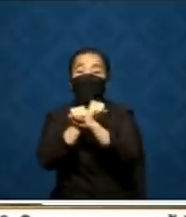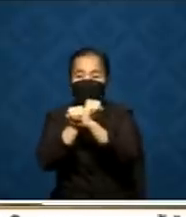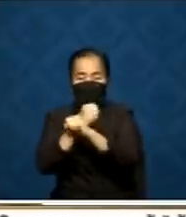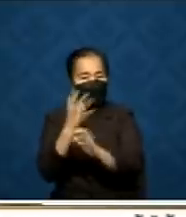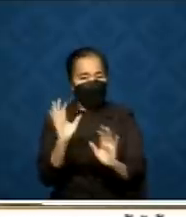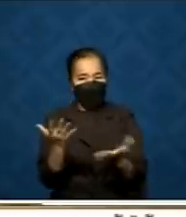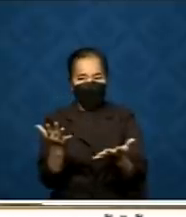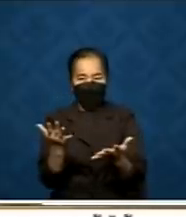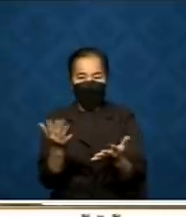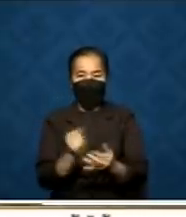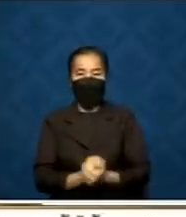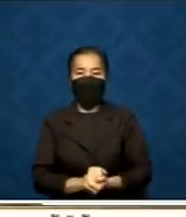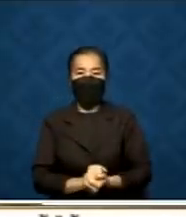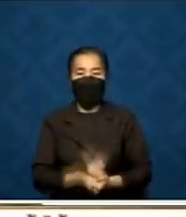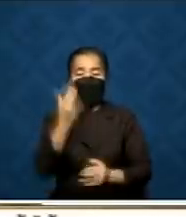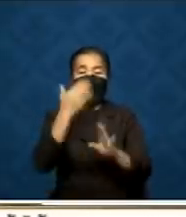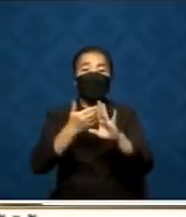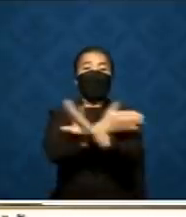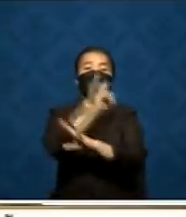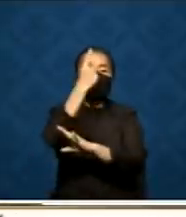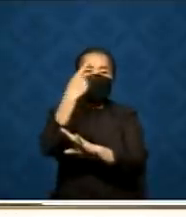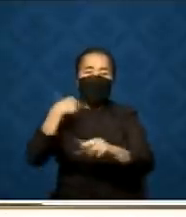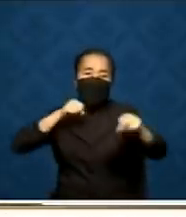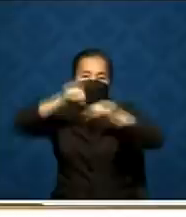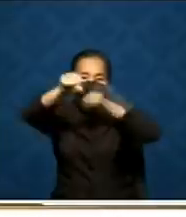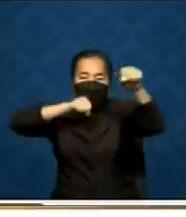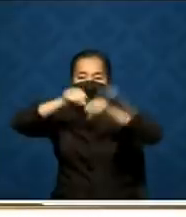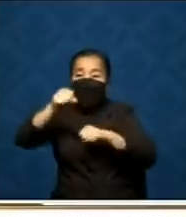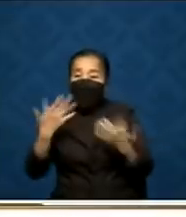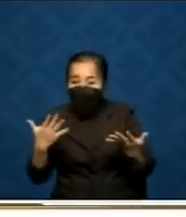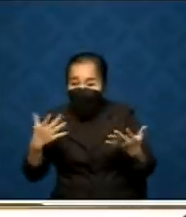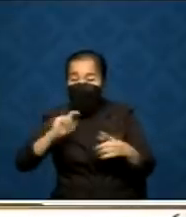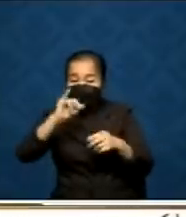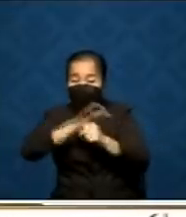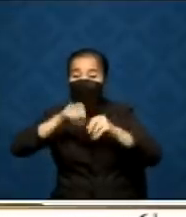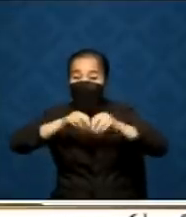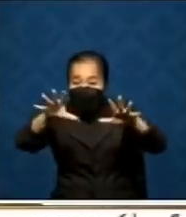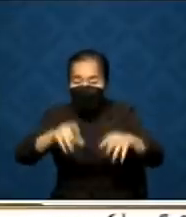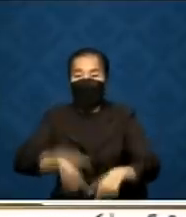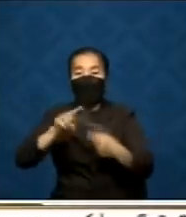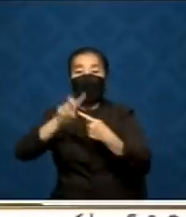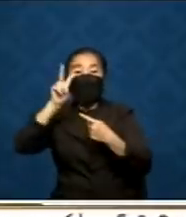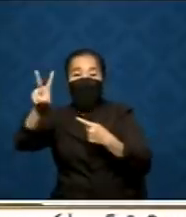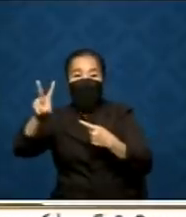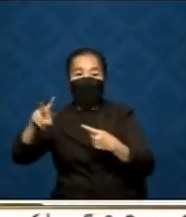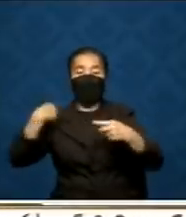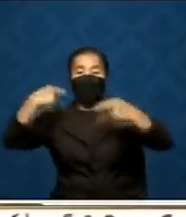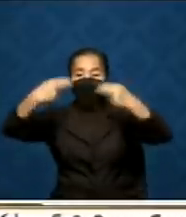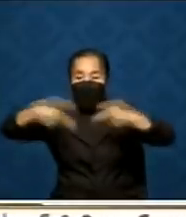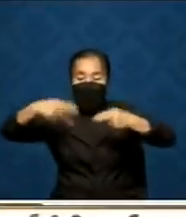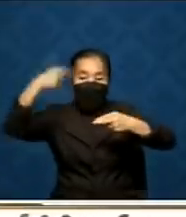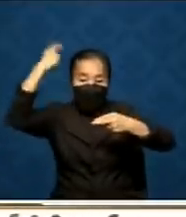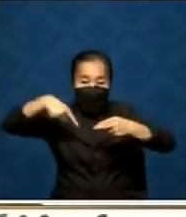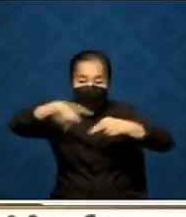ดีและก็ครั้งแรกเวทีมวยอีกครั้งสองชายแดนแรง